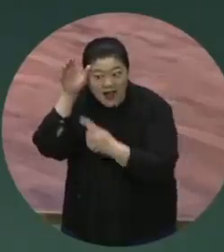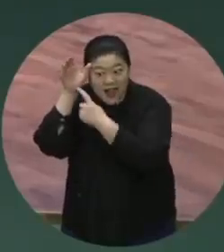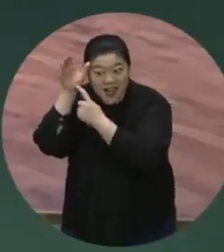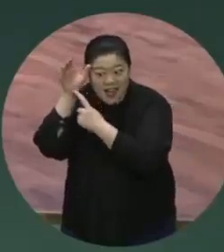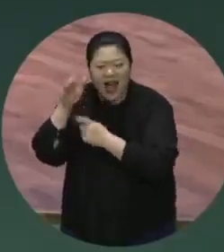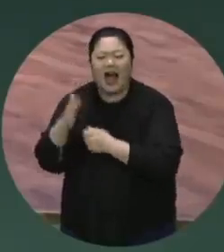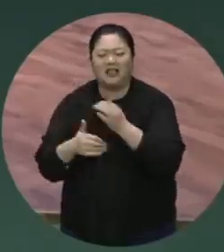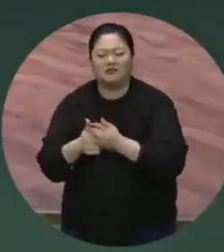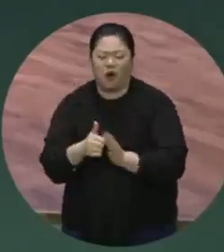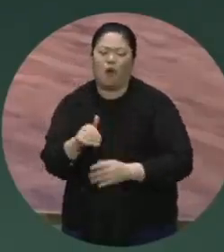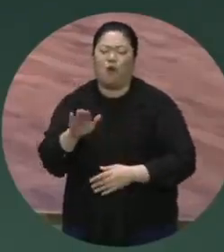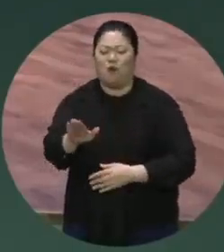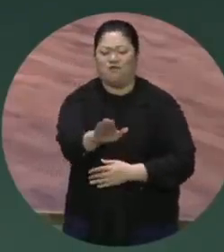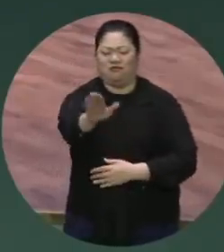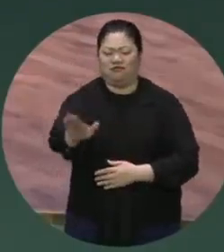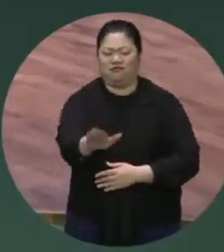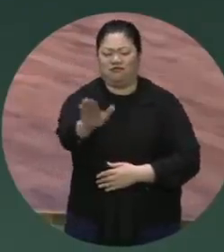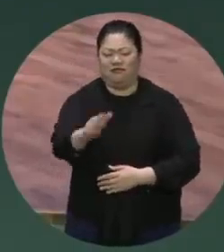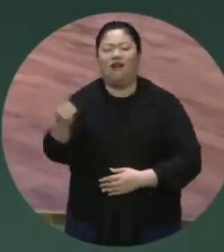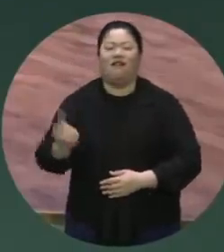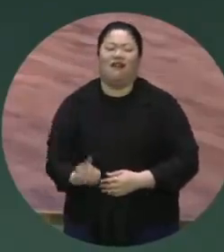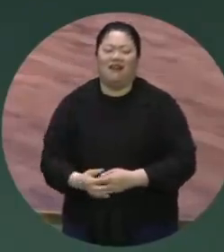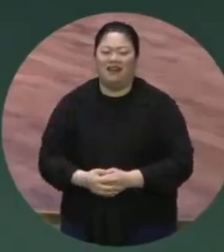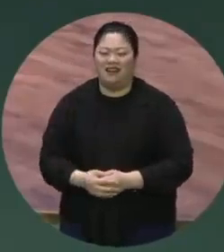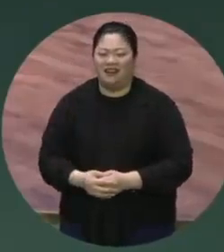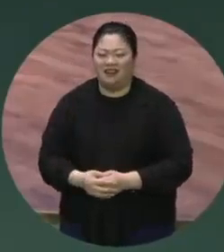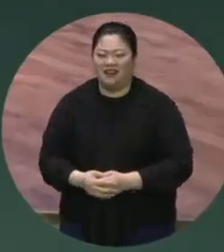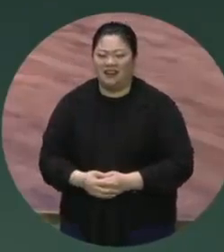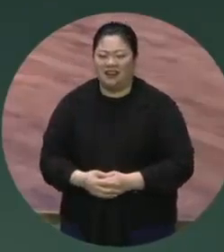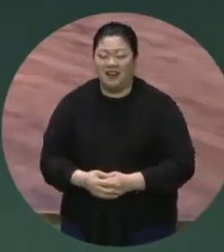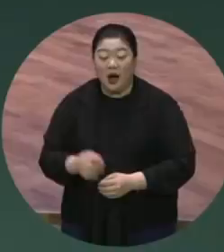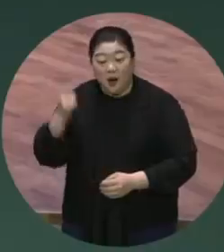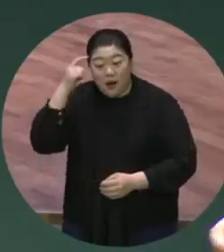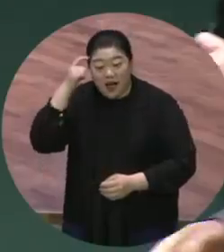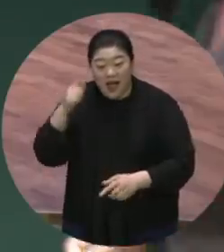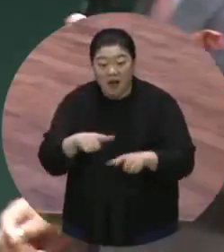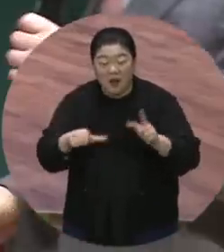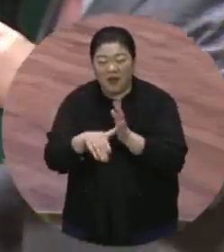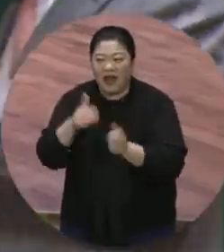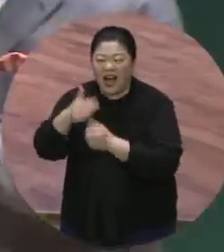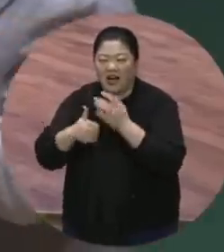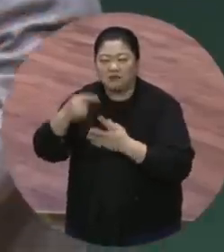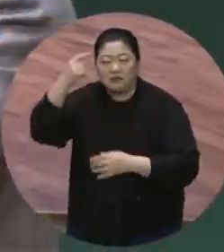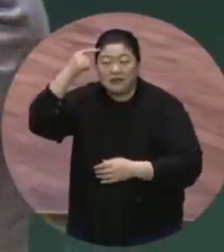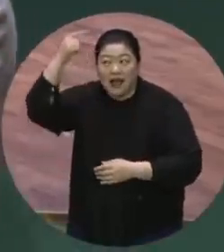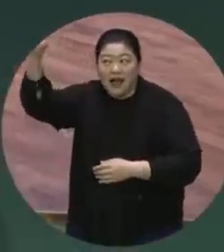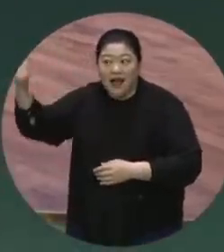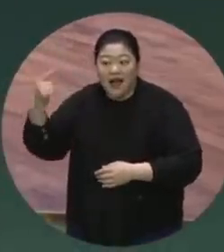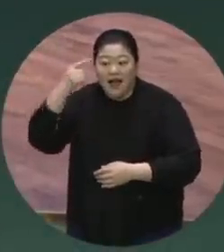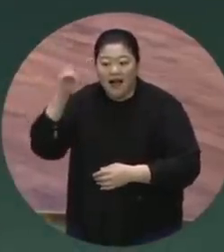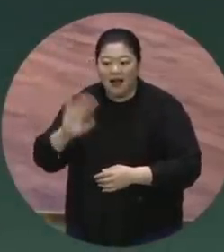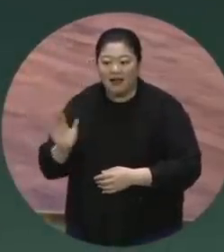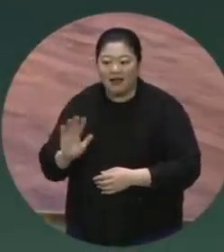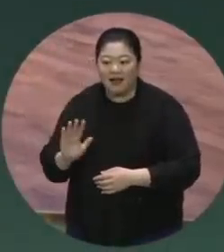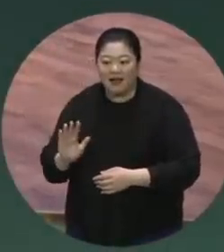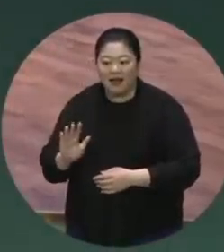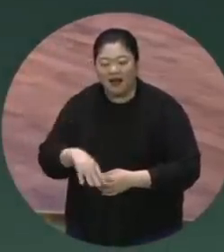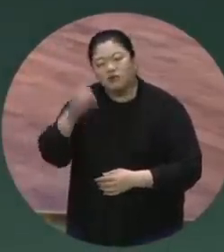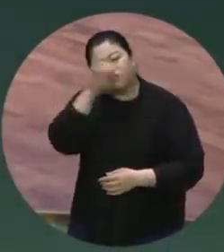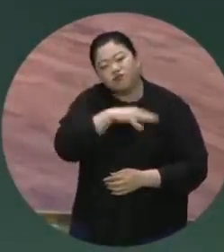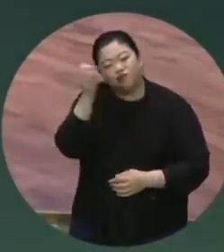하나님이 축복하신다고요. 생각만 해도, 하나님 생각만 해도. 그러니까 생각만 해. 하나님 생각을